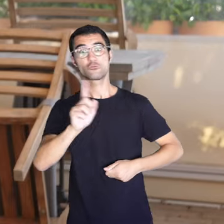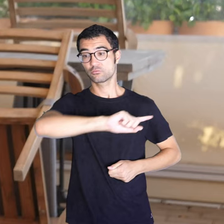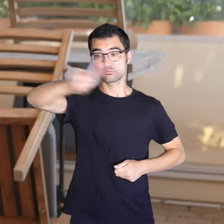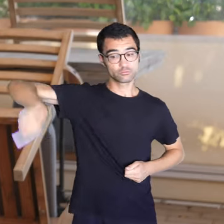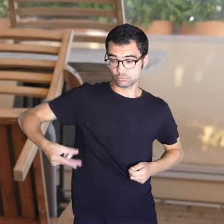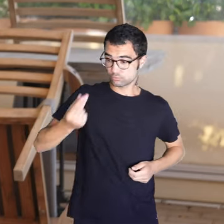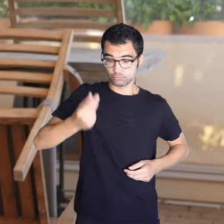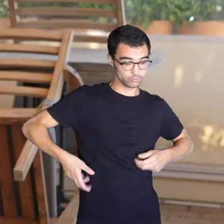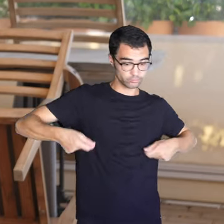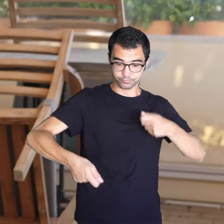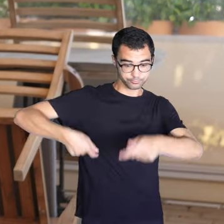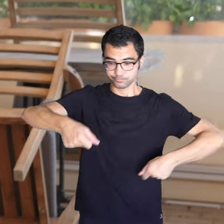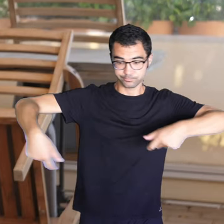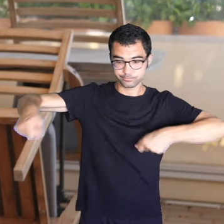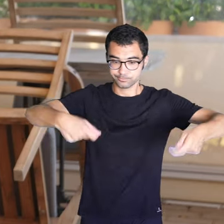Nosaltres començàvem